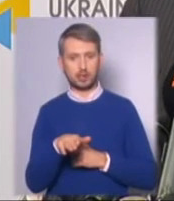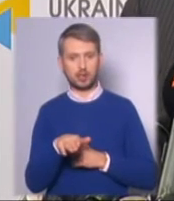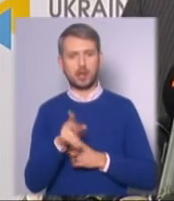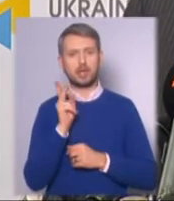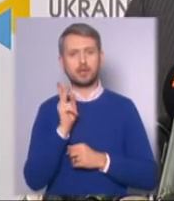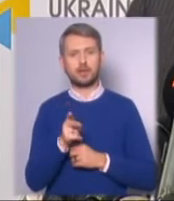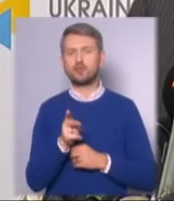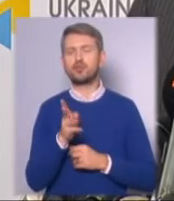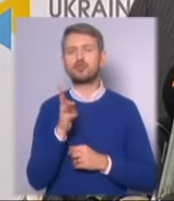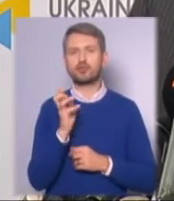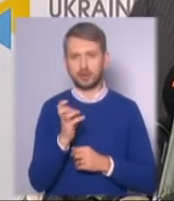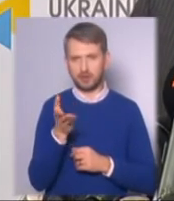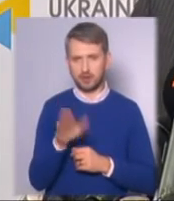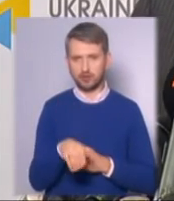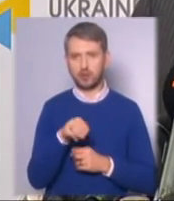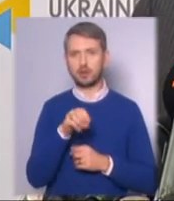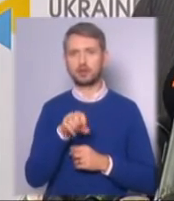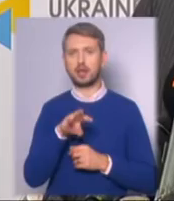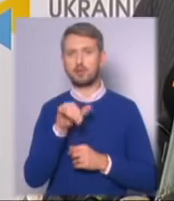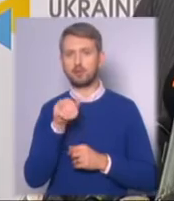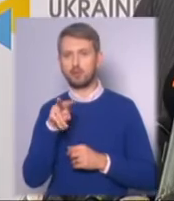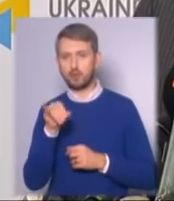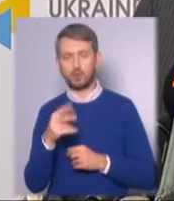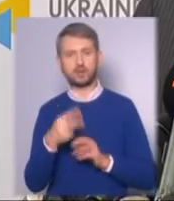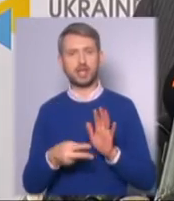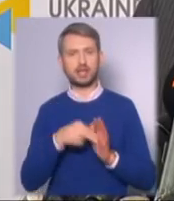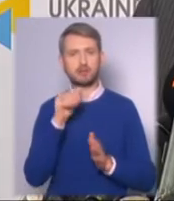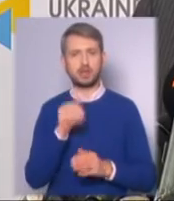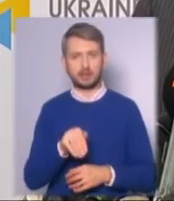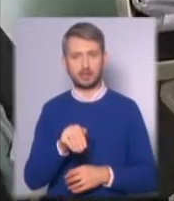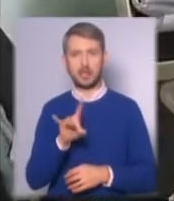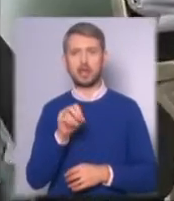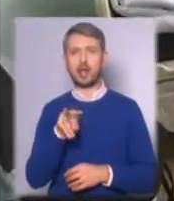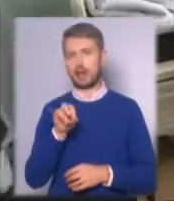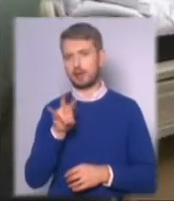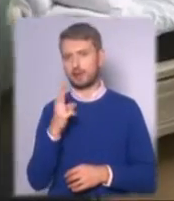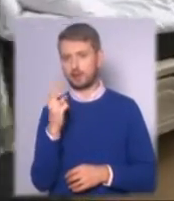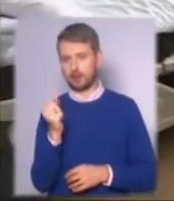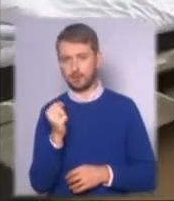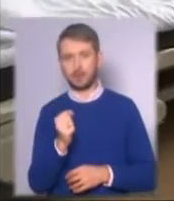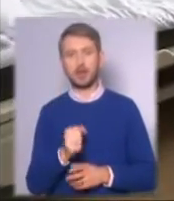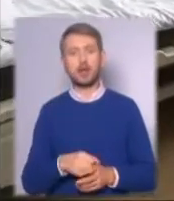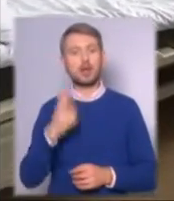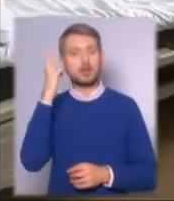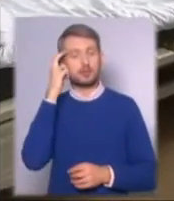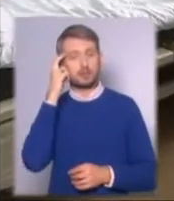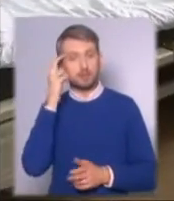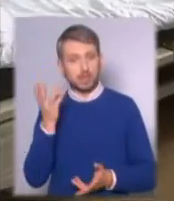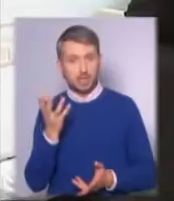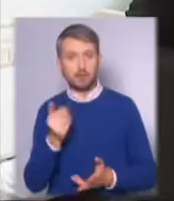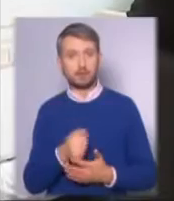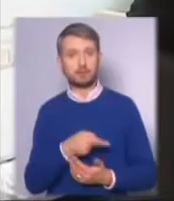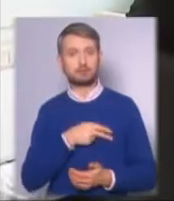2400 доз, извините, Тамифлю и 27 тысяч с маленьким дозой Реленцы. В столиці жертвами вірусу H1N1